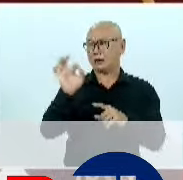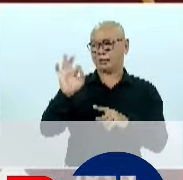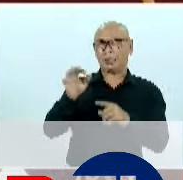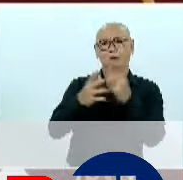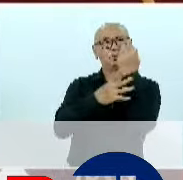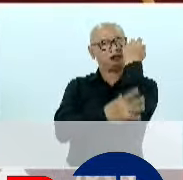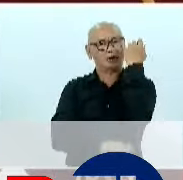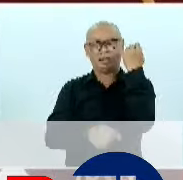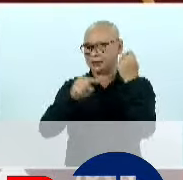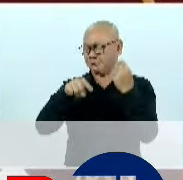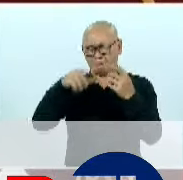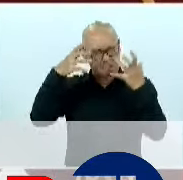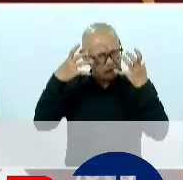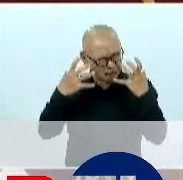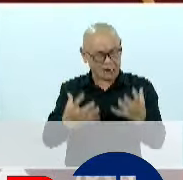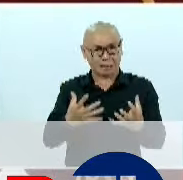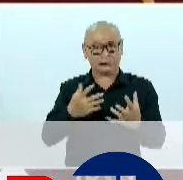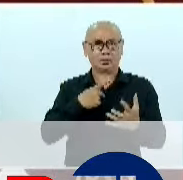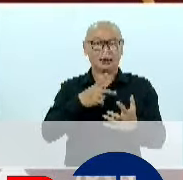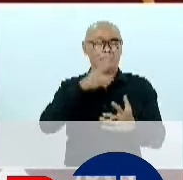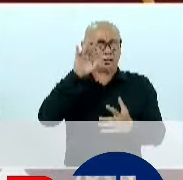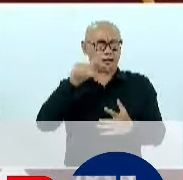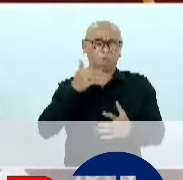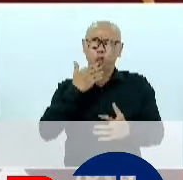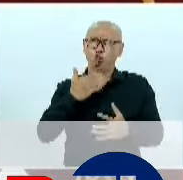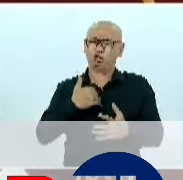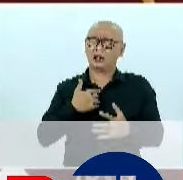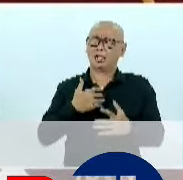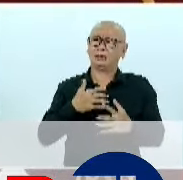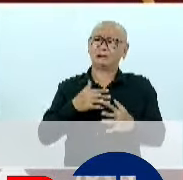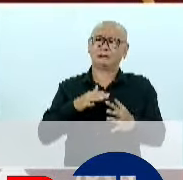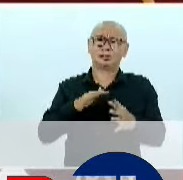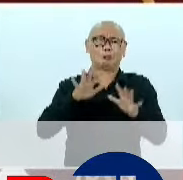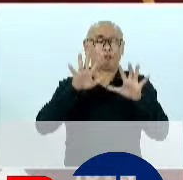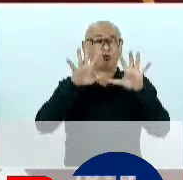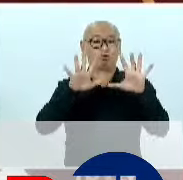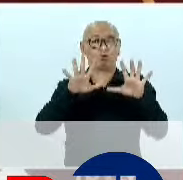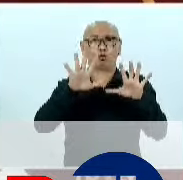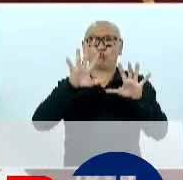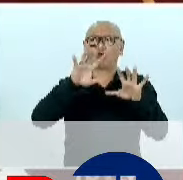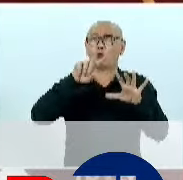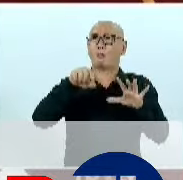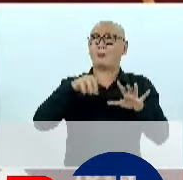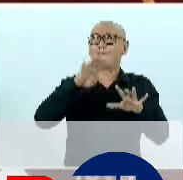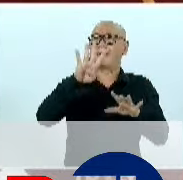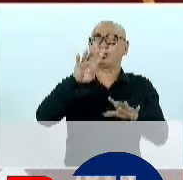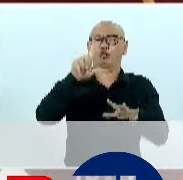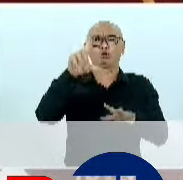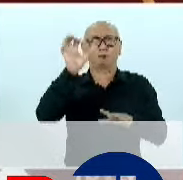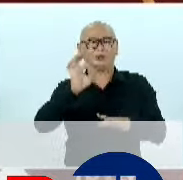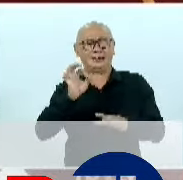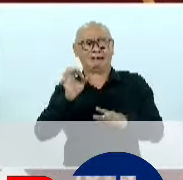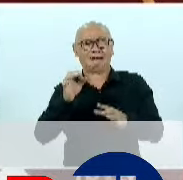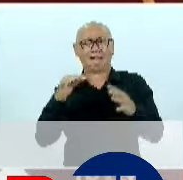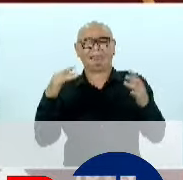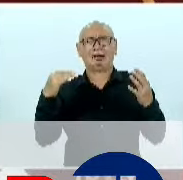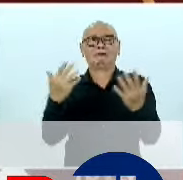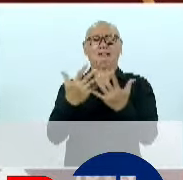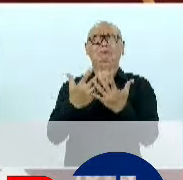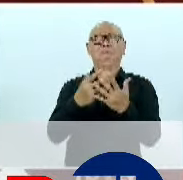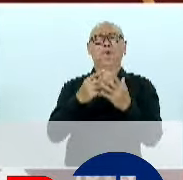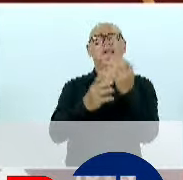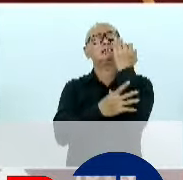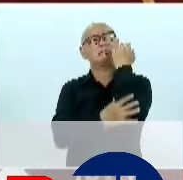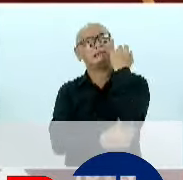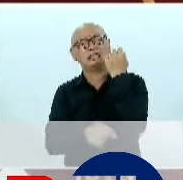kemiskinan ini cukup berat kita masih punya 10,47% rakyat miskin dan